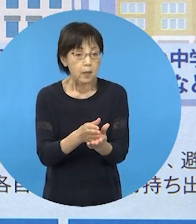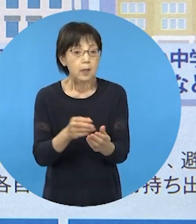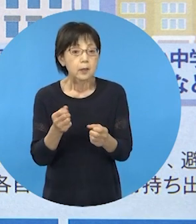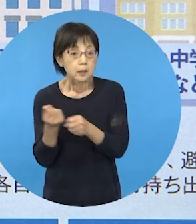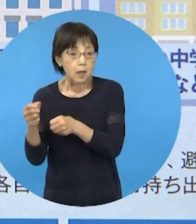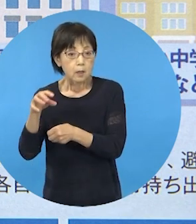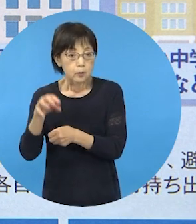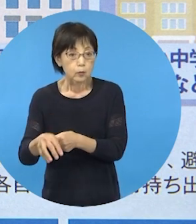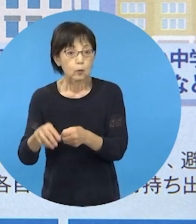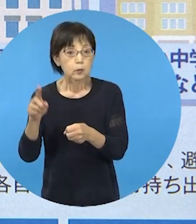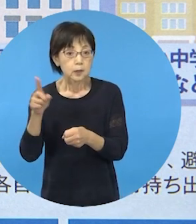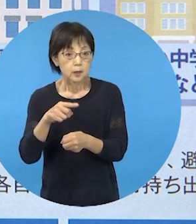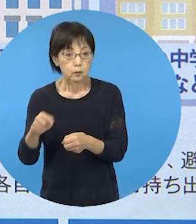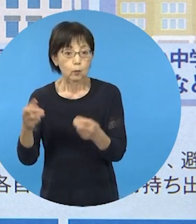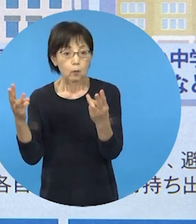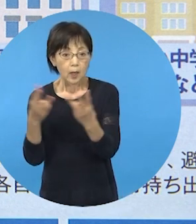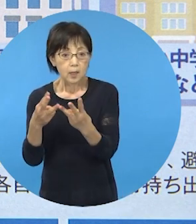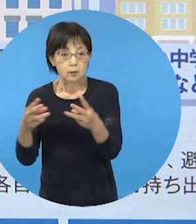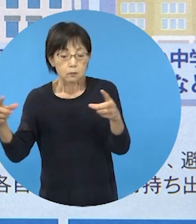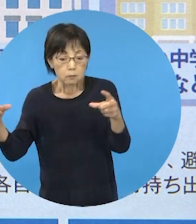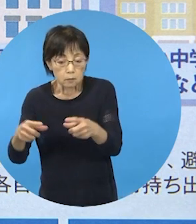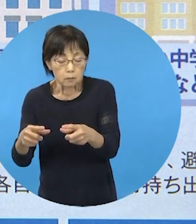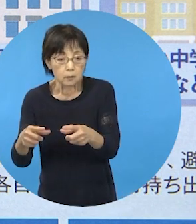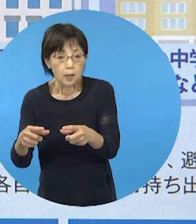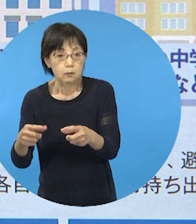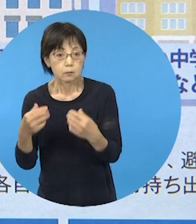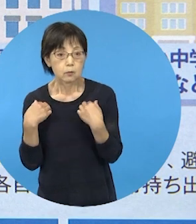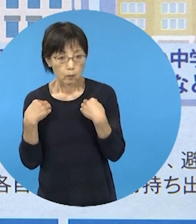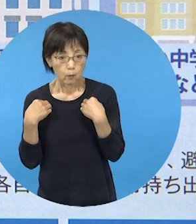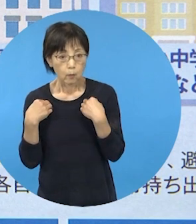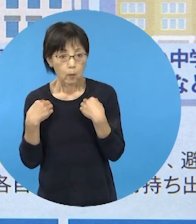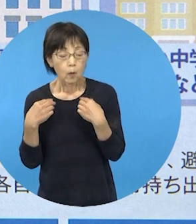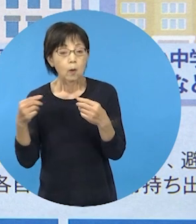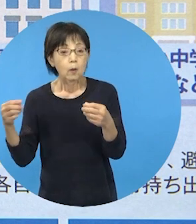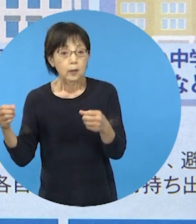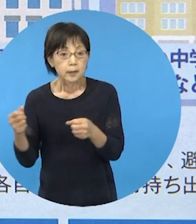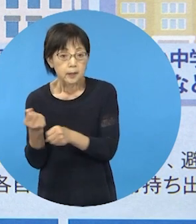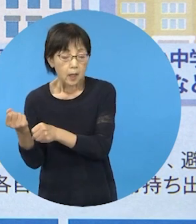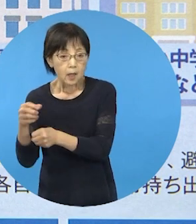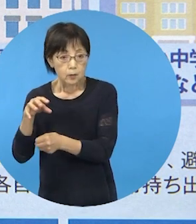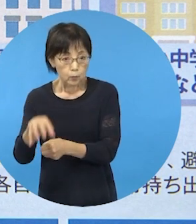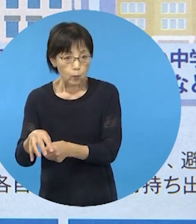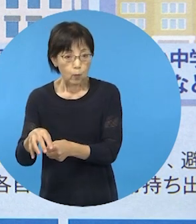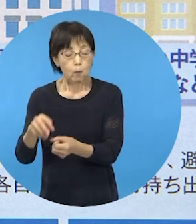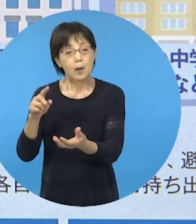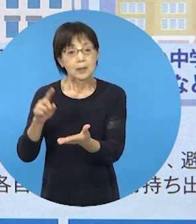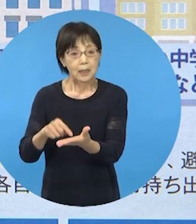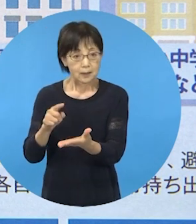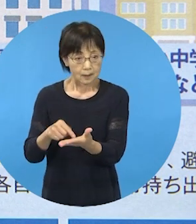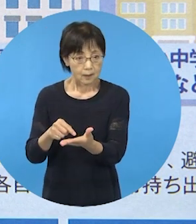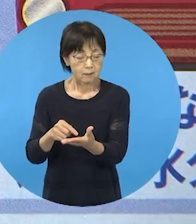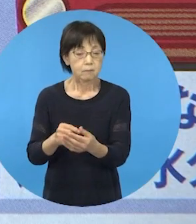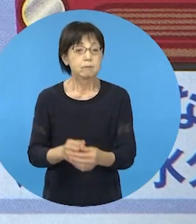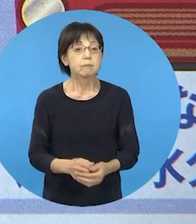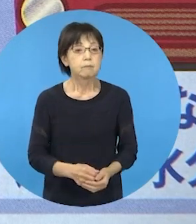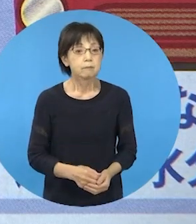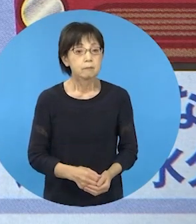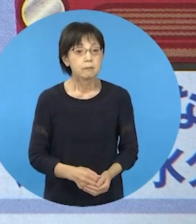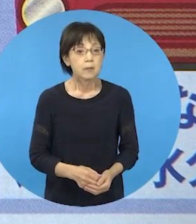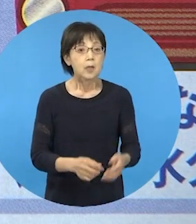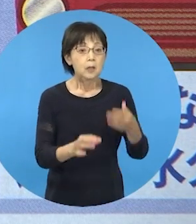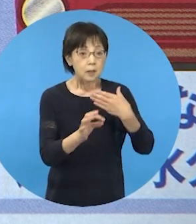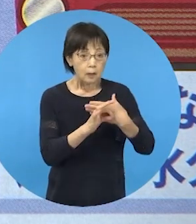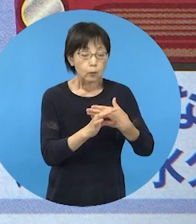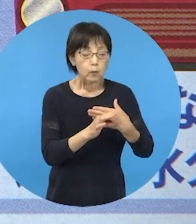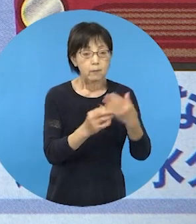する人数を制限する必要があるため市が用意する避難所だけではとても足りません。知